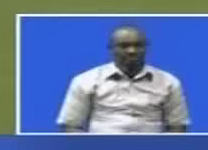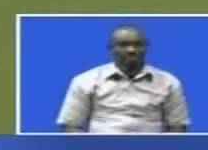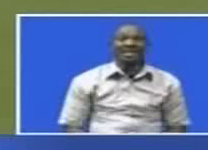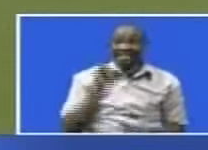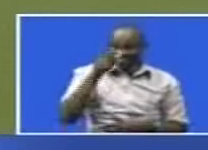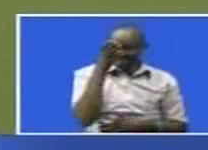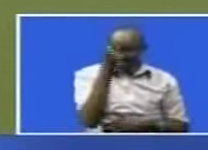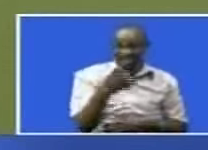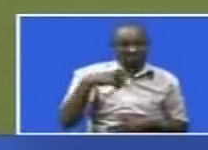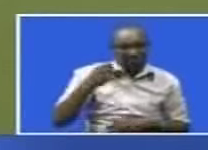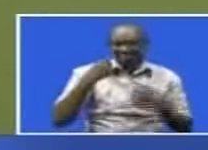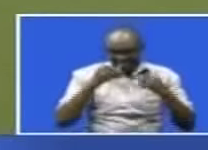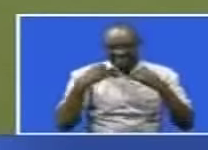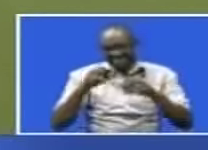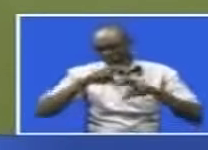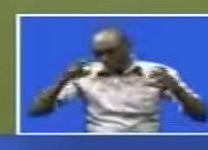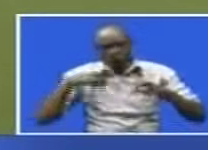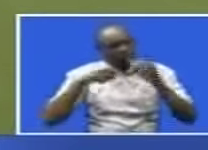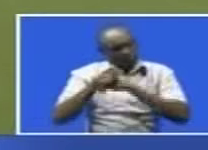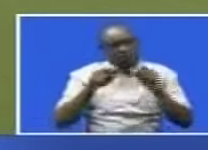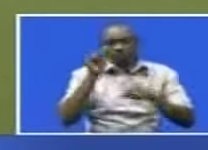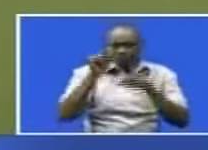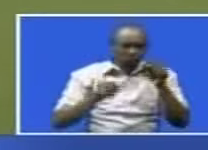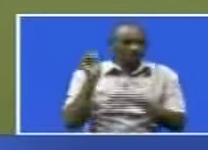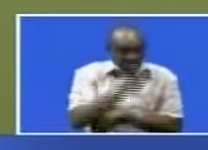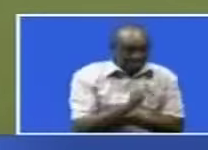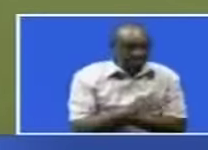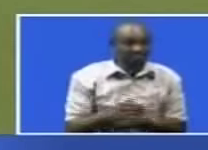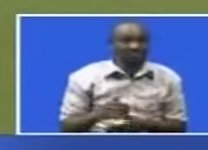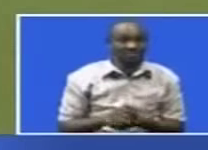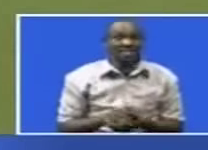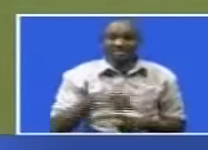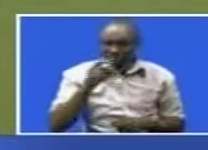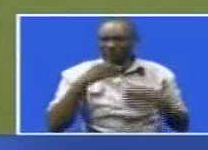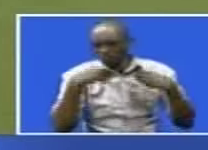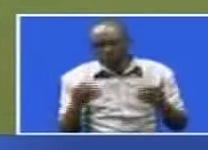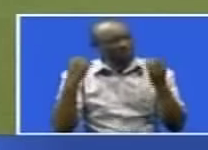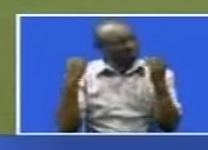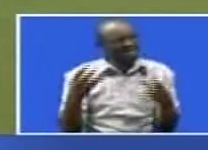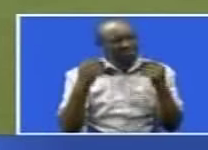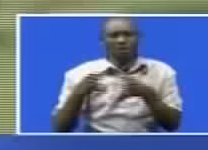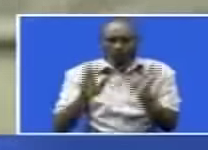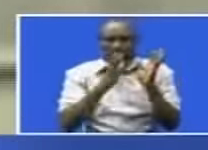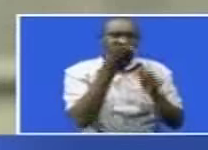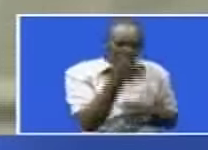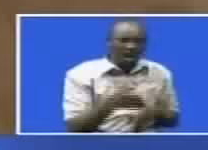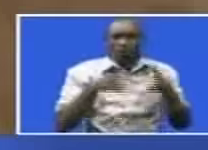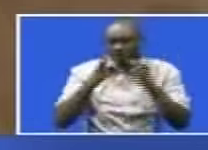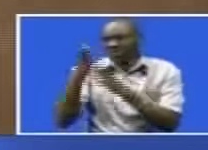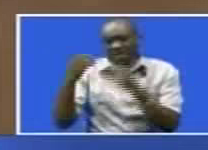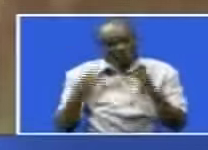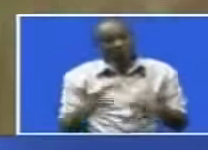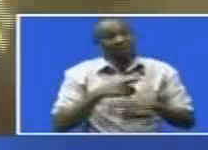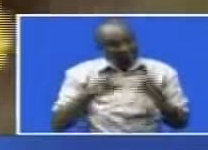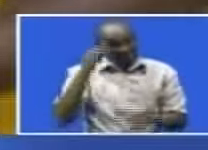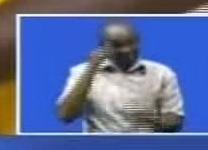Baada ya hapo wakaanza kutafuta bao la kusawazisha kwa udi na uvumba, wakipoteza nafasi baada ya nyingine. Hatimaye